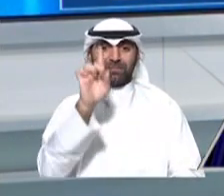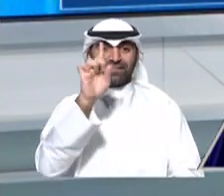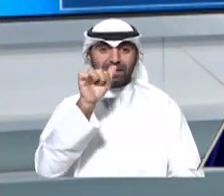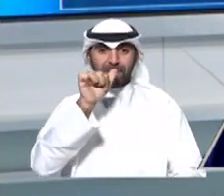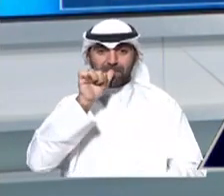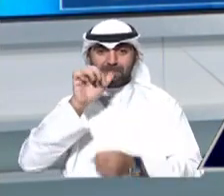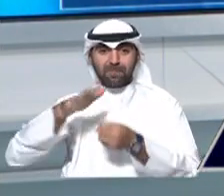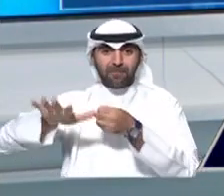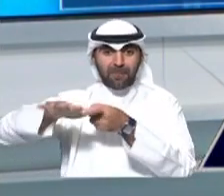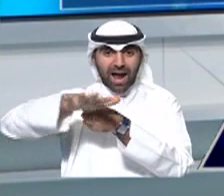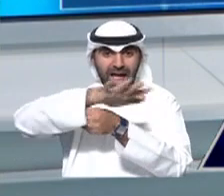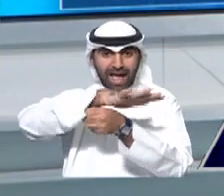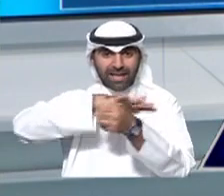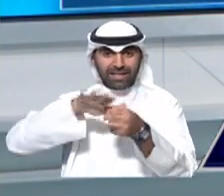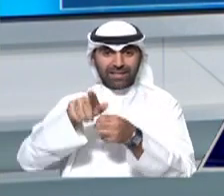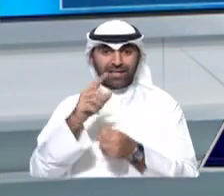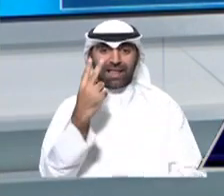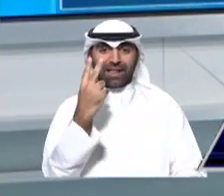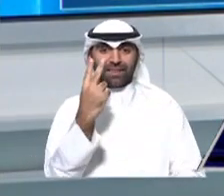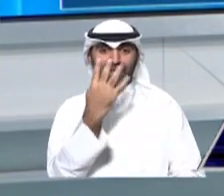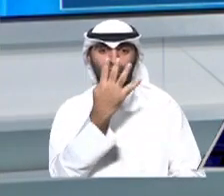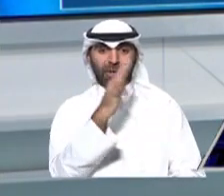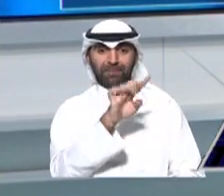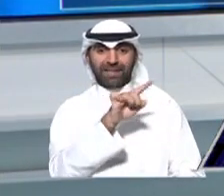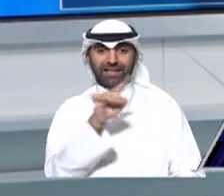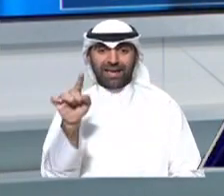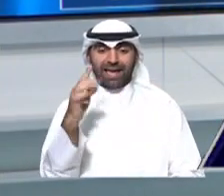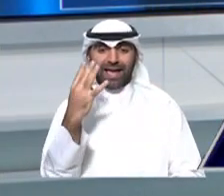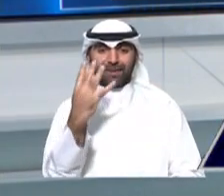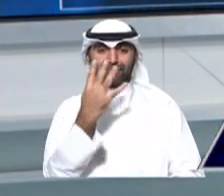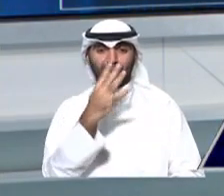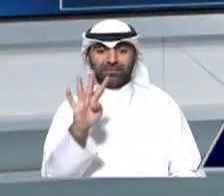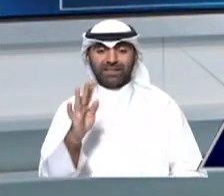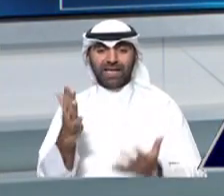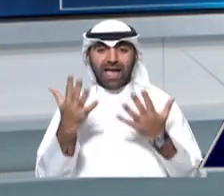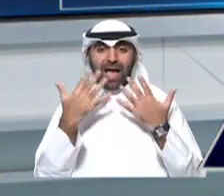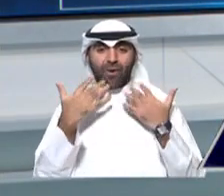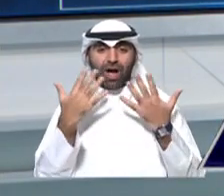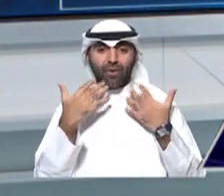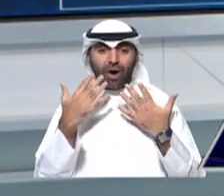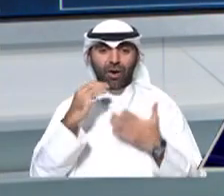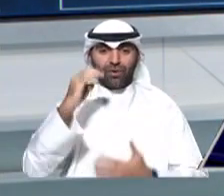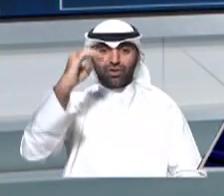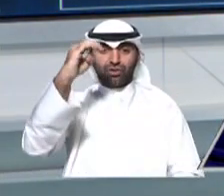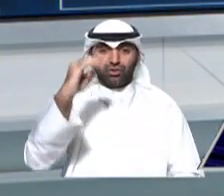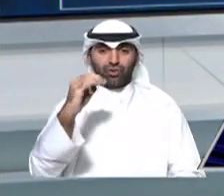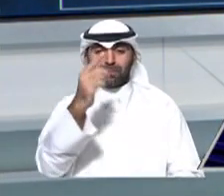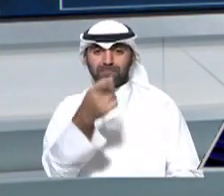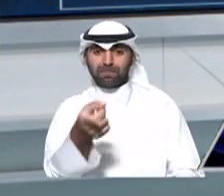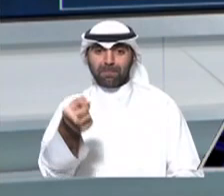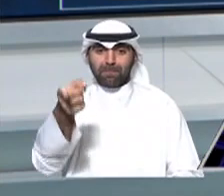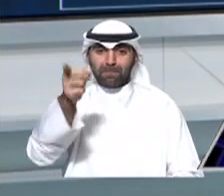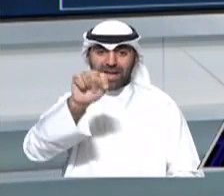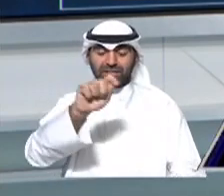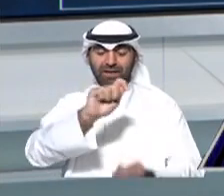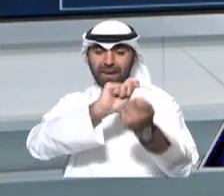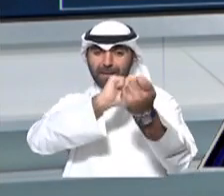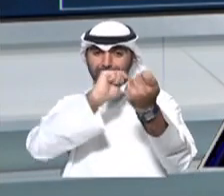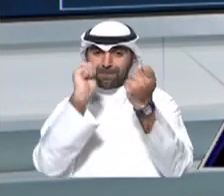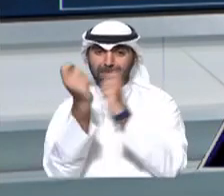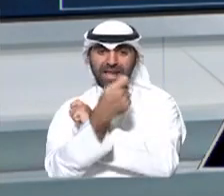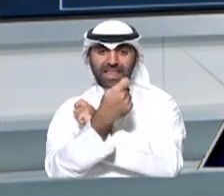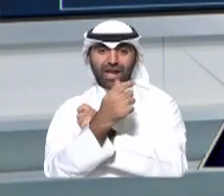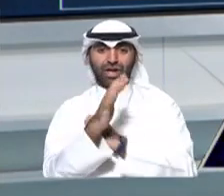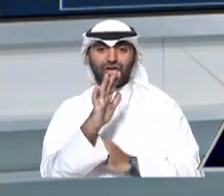الكوس راح يكون مستمر معنا حتى نهاية نهار يوم الغد، من بعدها راح نلاحظ تحول تدريجي في اتجاه الرياح إلى رياح شمالية غربية،